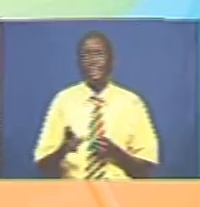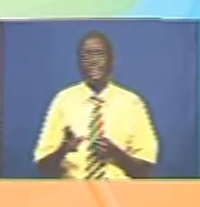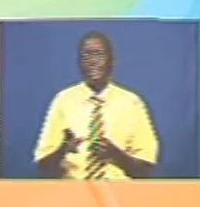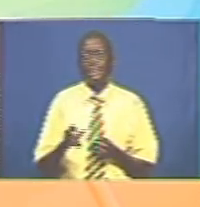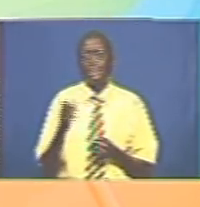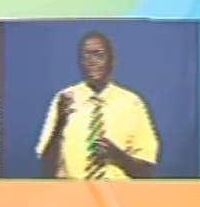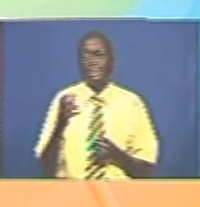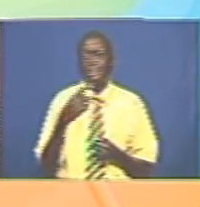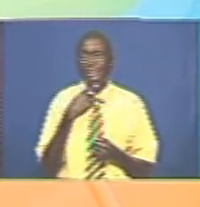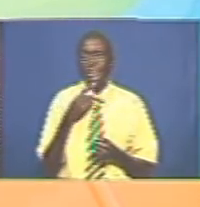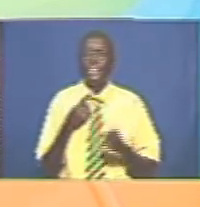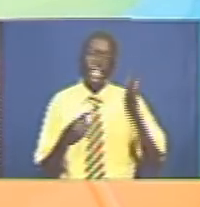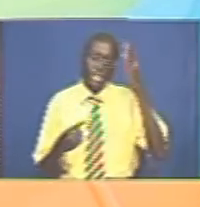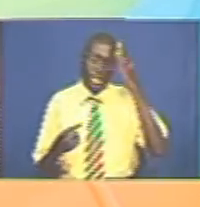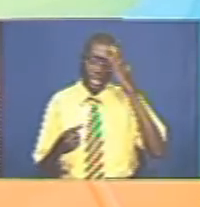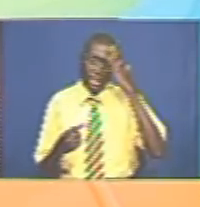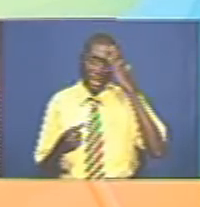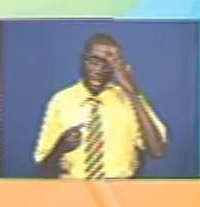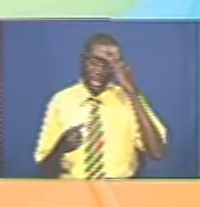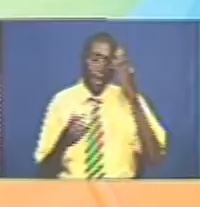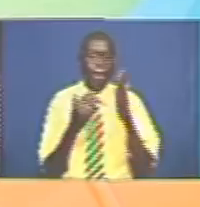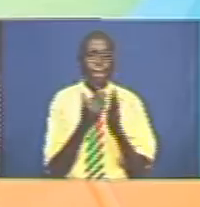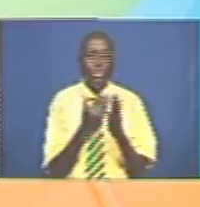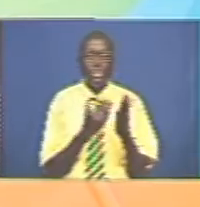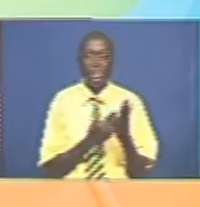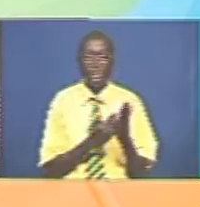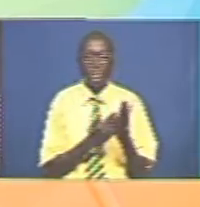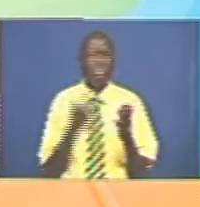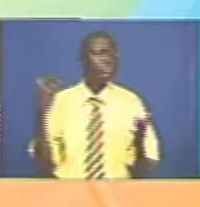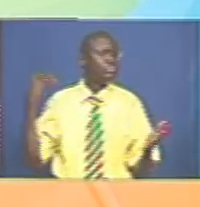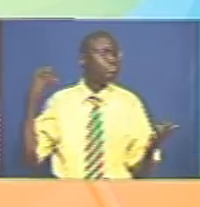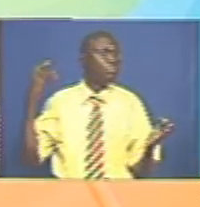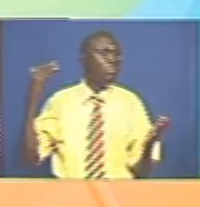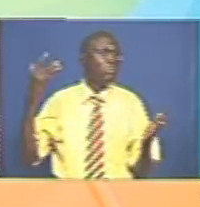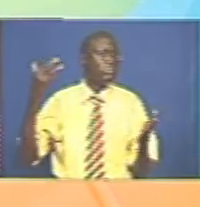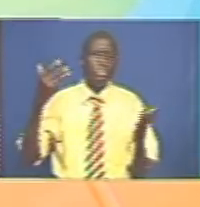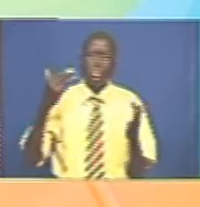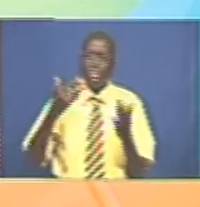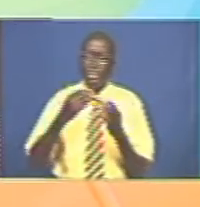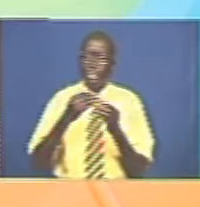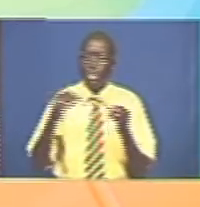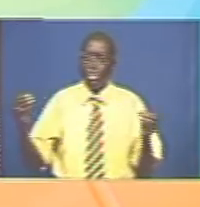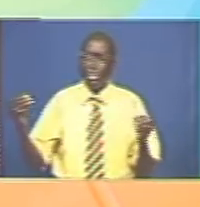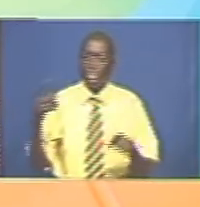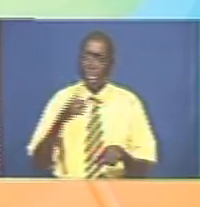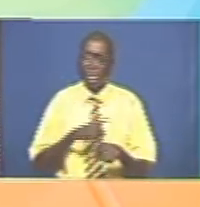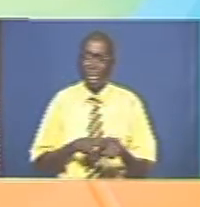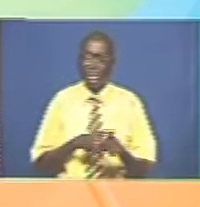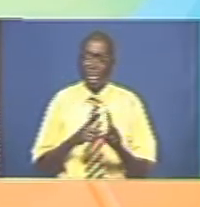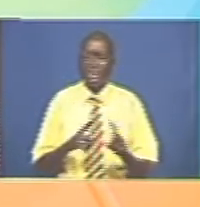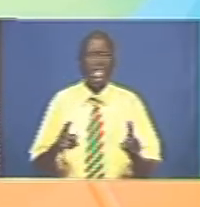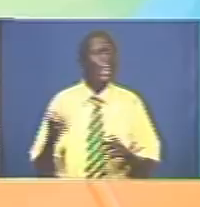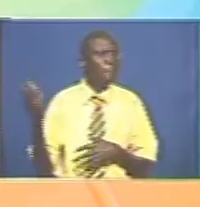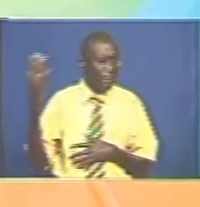Sundowner kama tujuavyo ni kipindi ambacho kimekuwepo kwa muda mrefu sana. Kilianzishwa